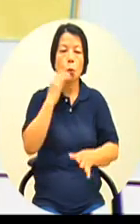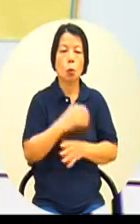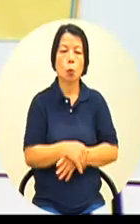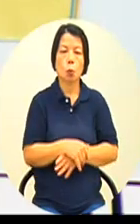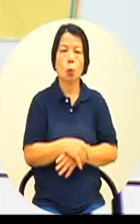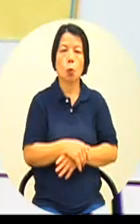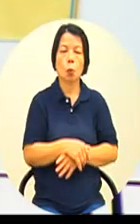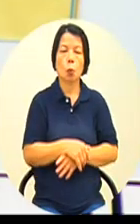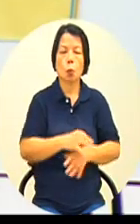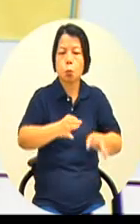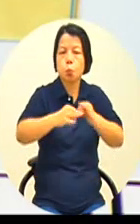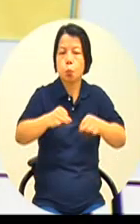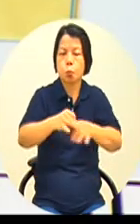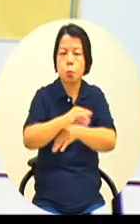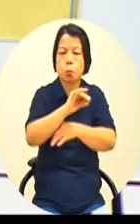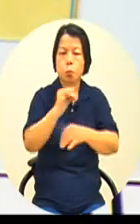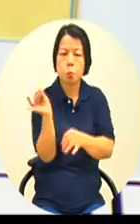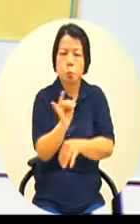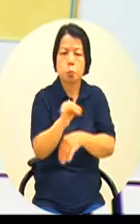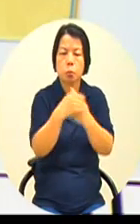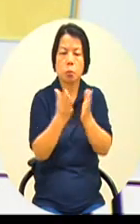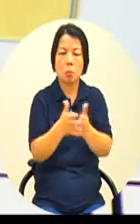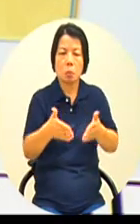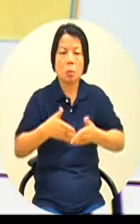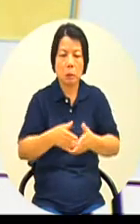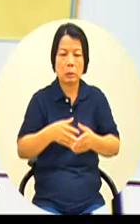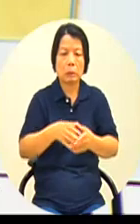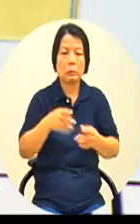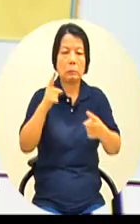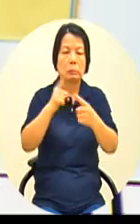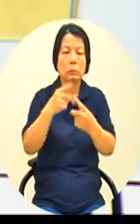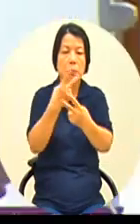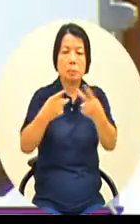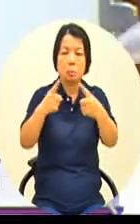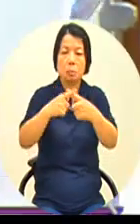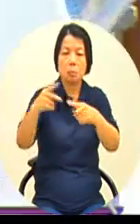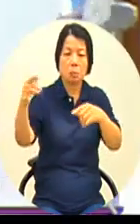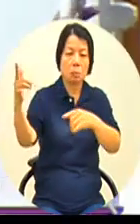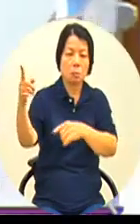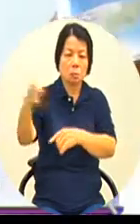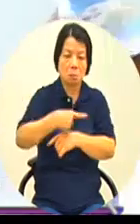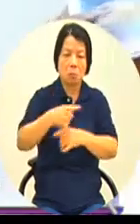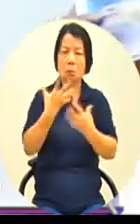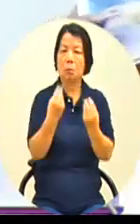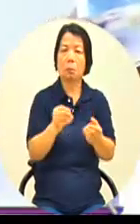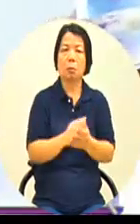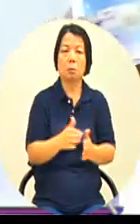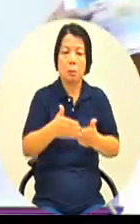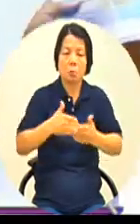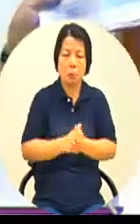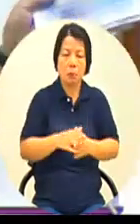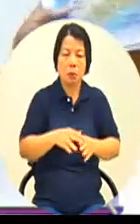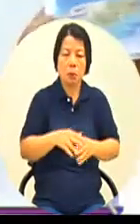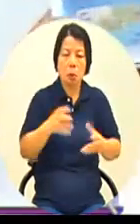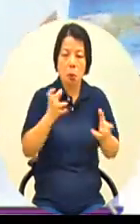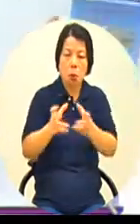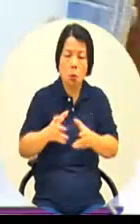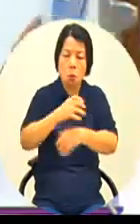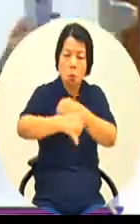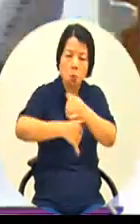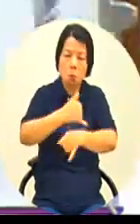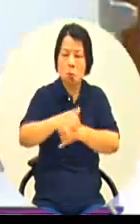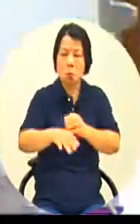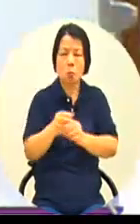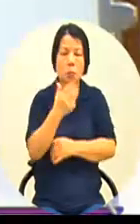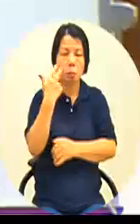要建立有利环境啊，什么规划特色，这个是在后面段。你第一